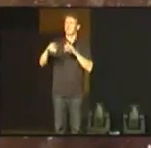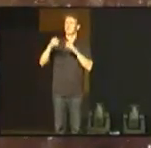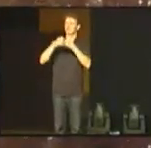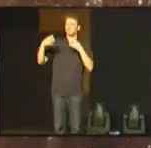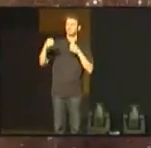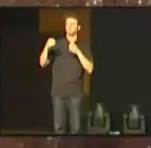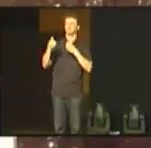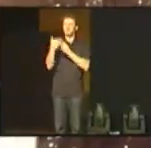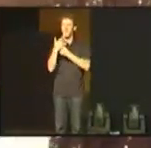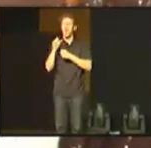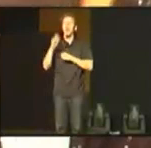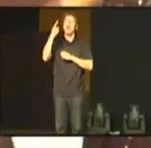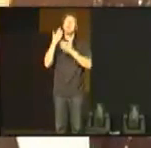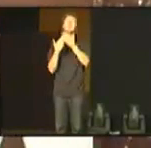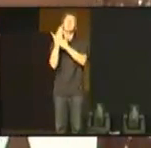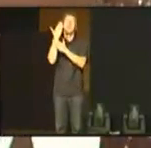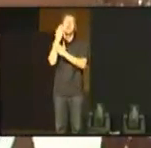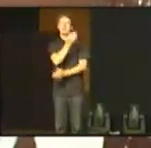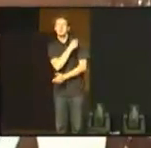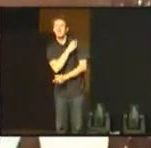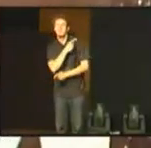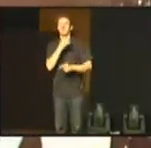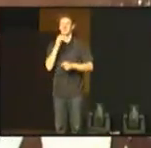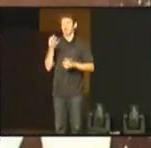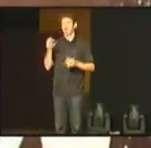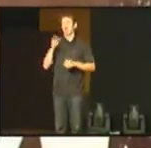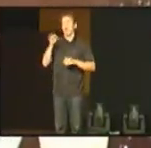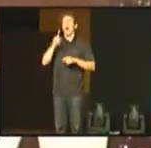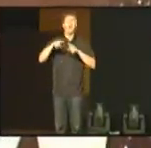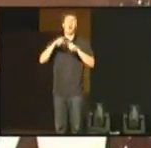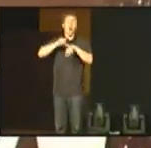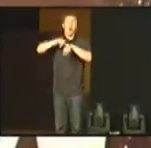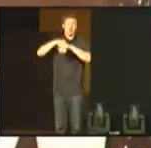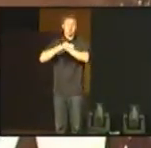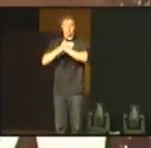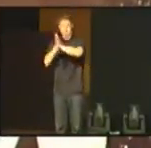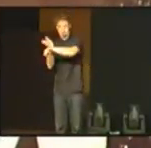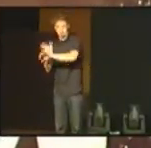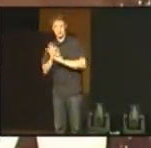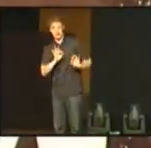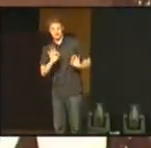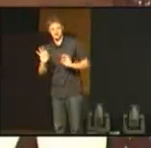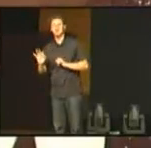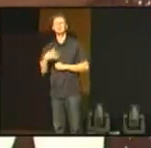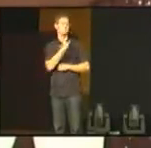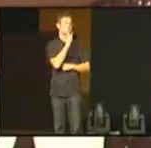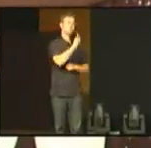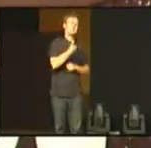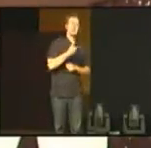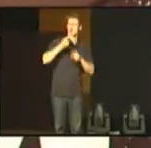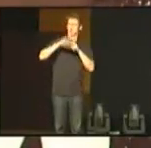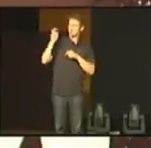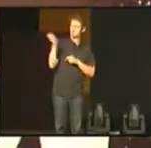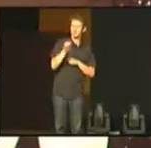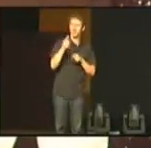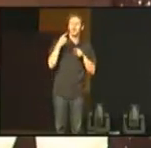correus electrònics a la una de la matinada o encara més hores més intempestives i et demana coses